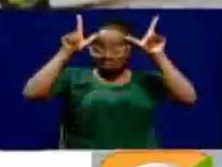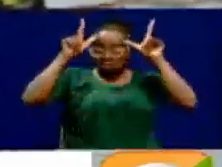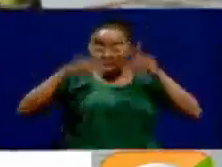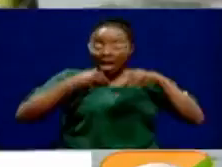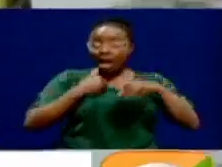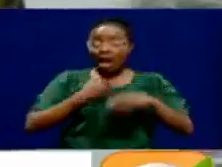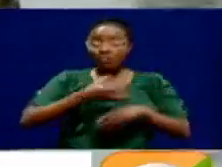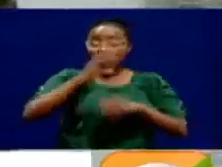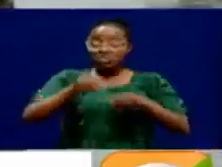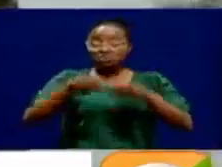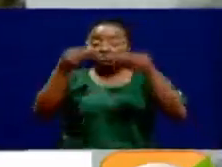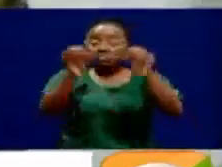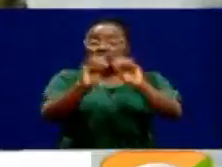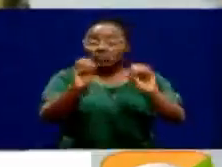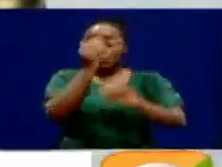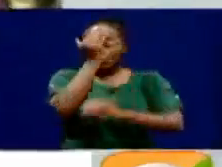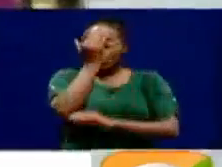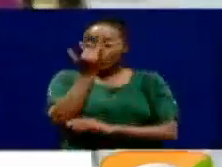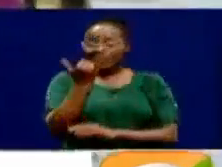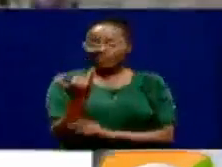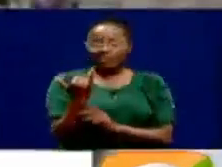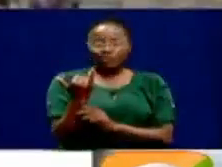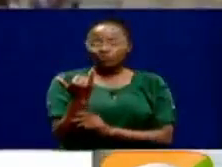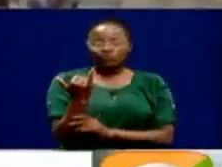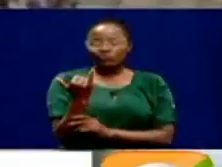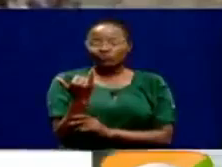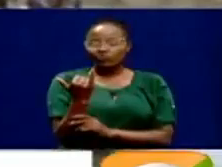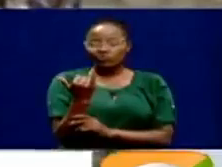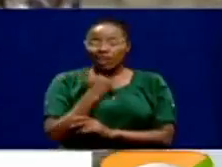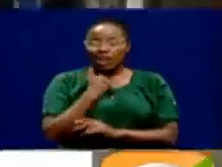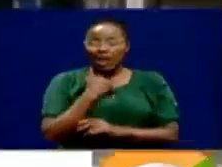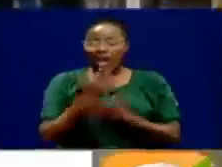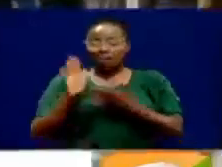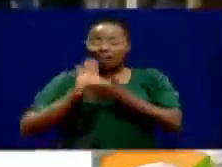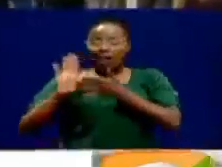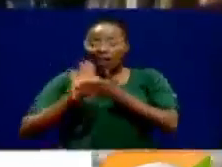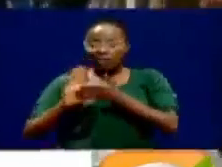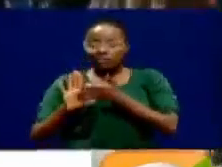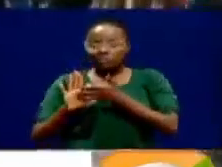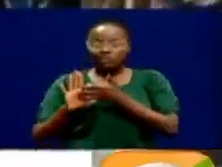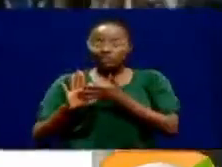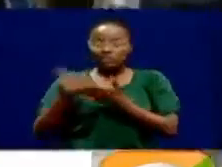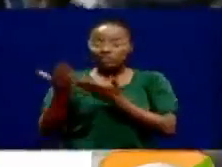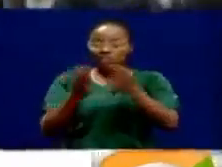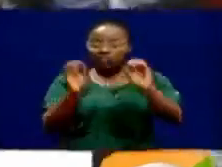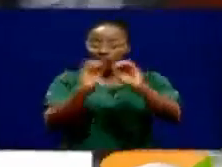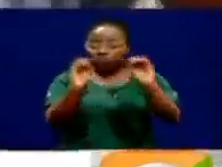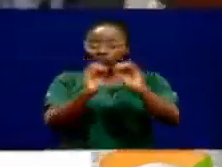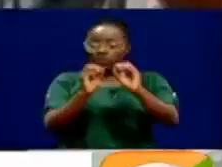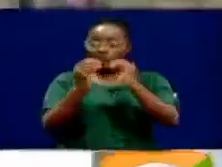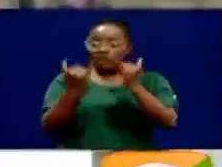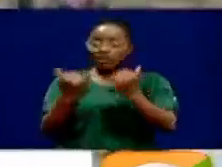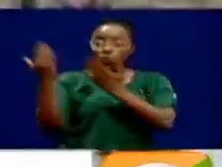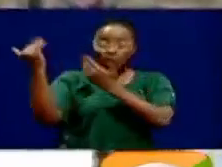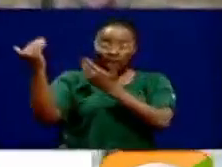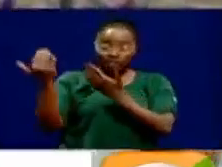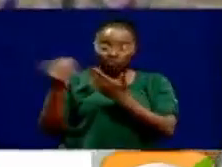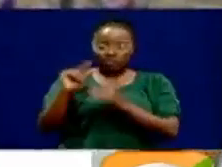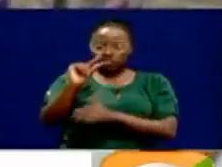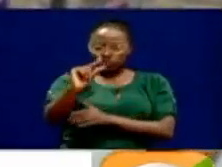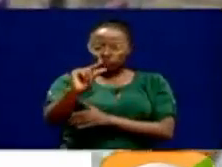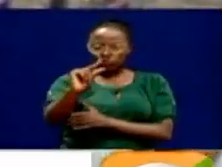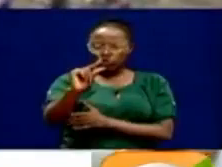kulisha, kwa vile sahi hatuna dharura hata kidogo. Sahi tunatarajia hata kidogo,